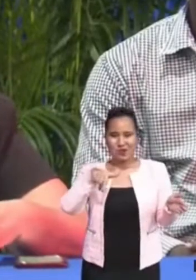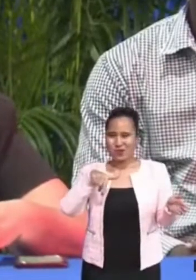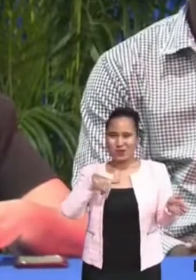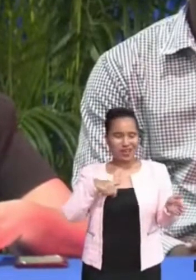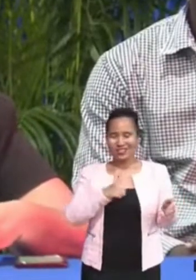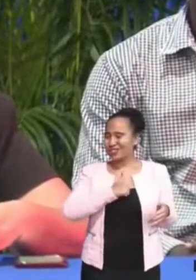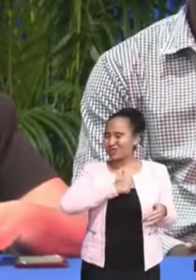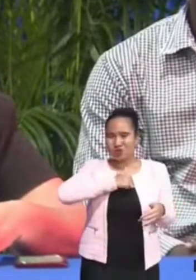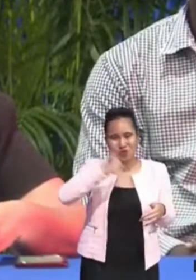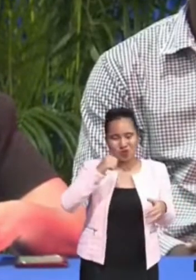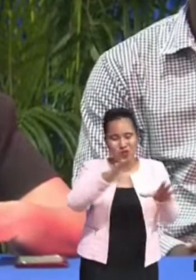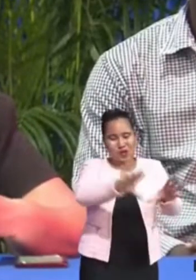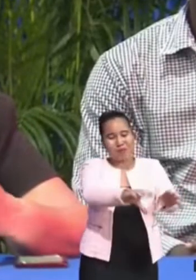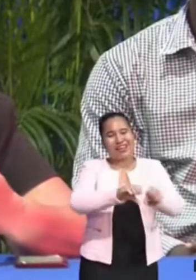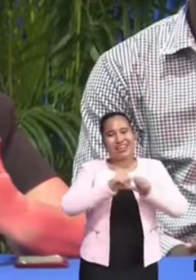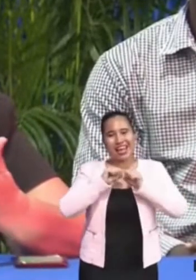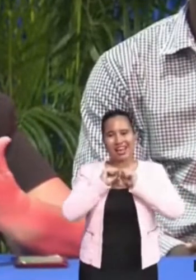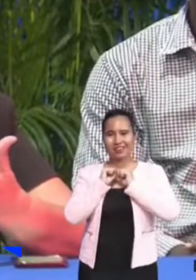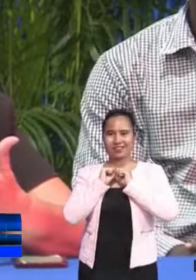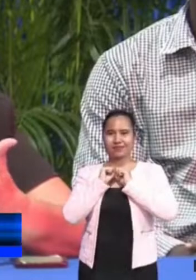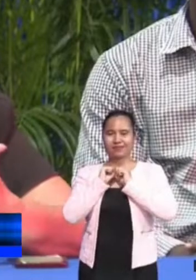bereiken.